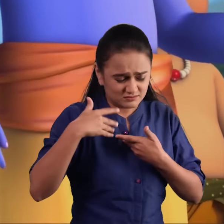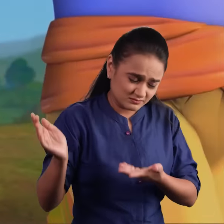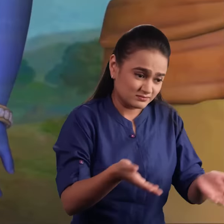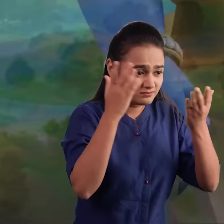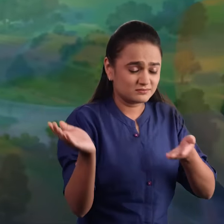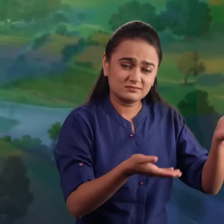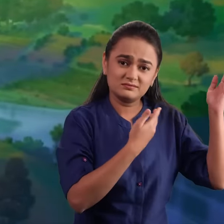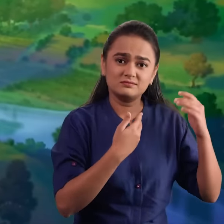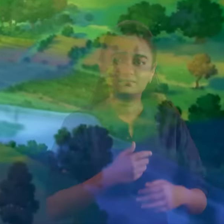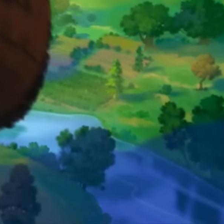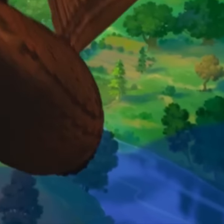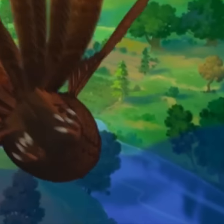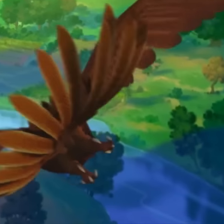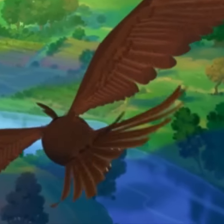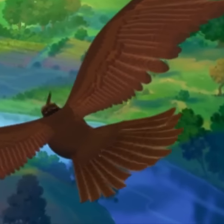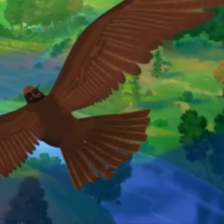ले जाए।